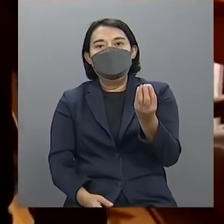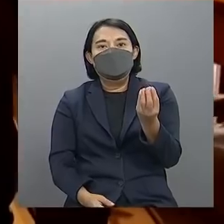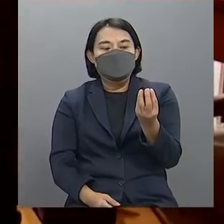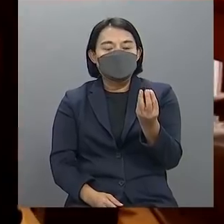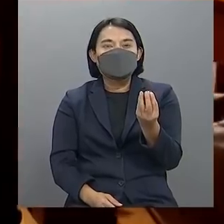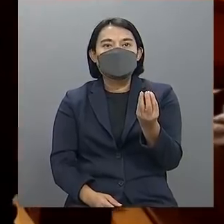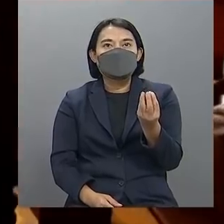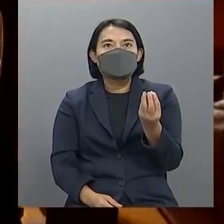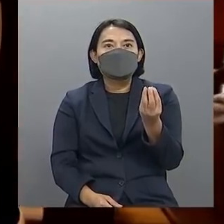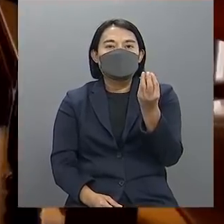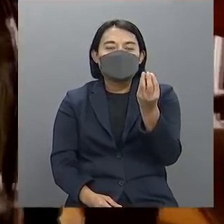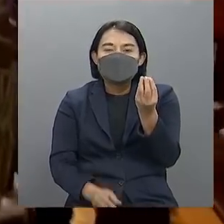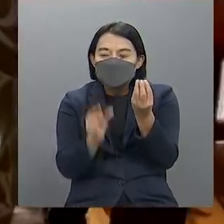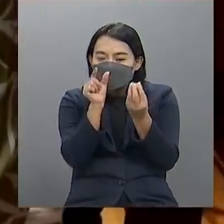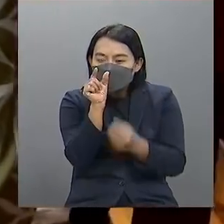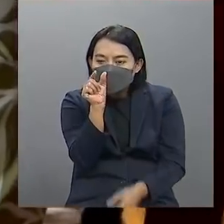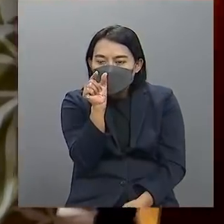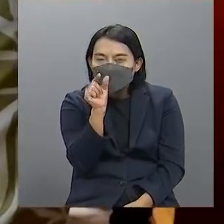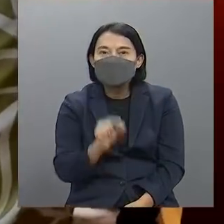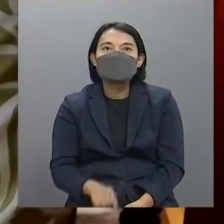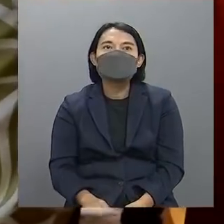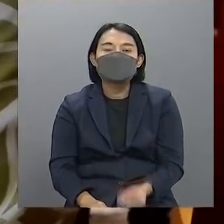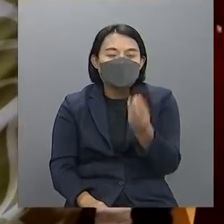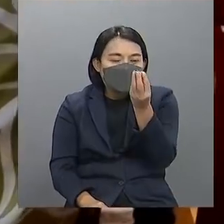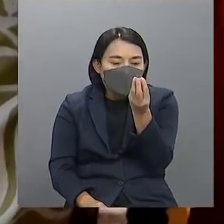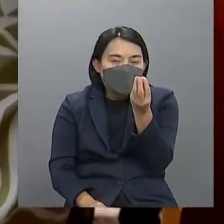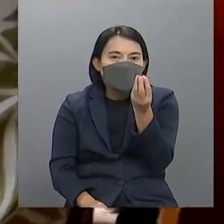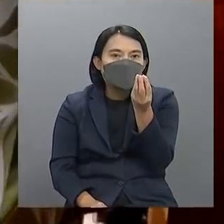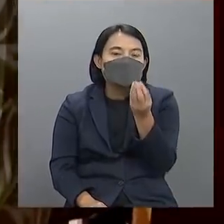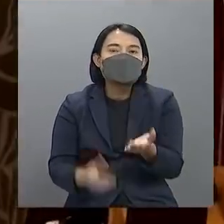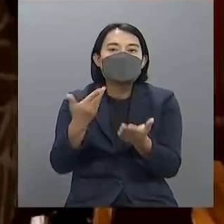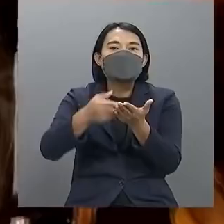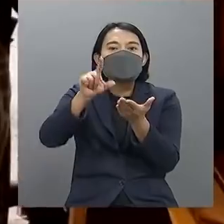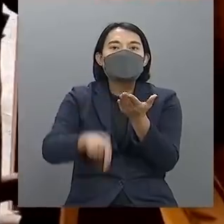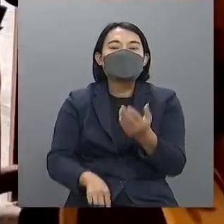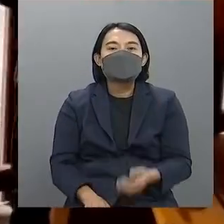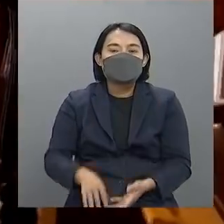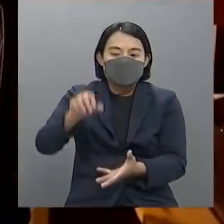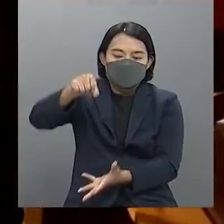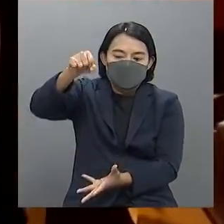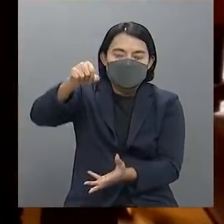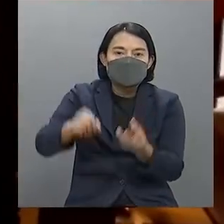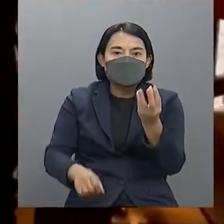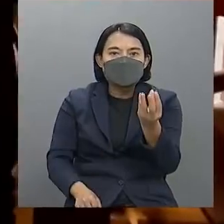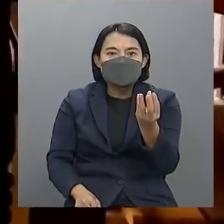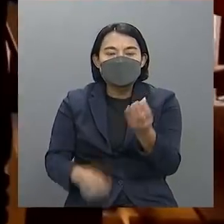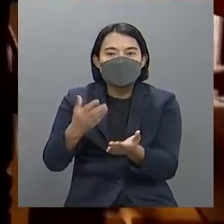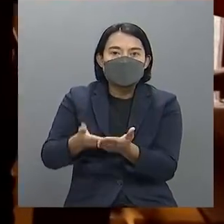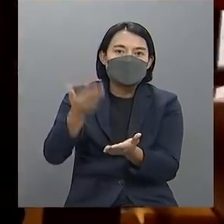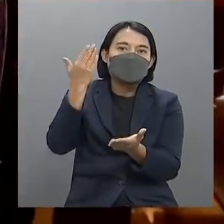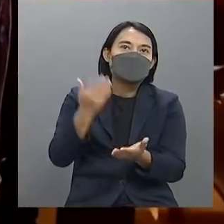าลูกเล็กอย่างเงี้ยก็จะถูกกว่าหน่อยอันนี้สอบใหญ่มันก็ขึ้นแพงหน่อย กระสอบนึงกี่วันคะ